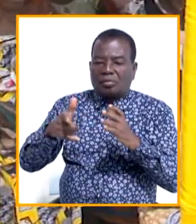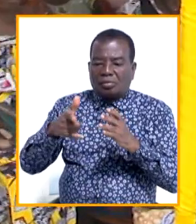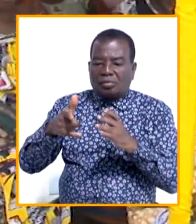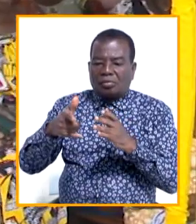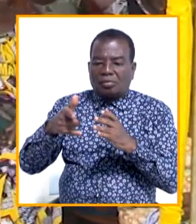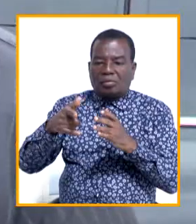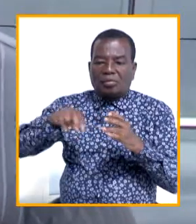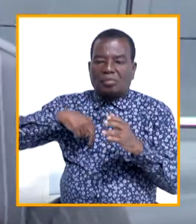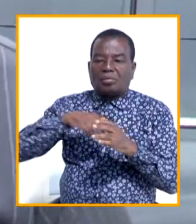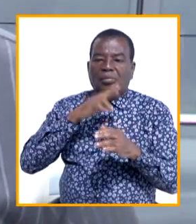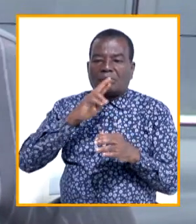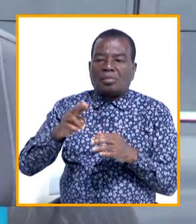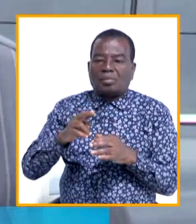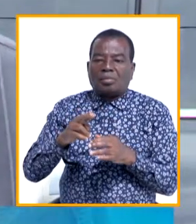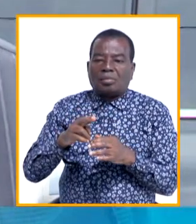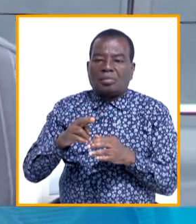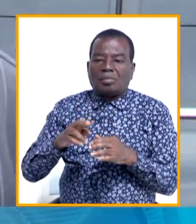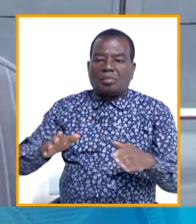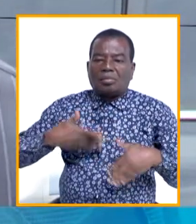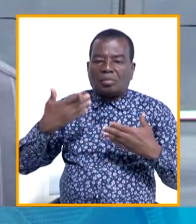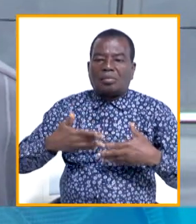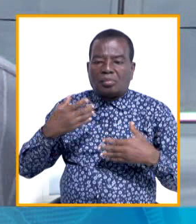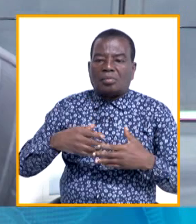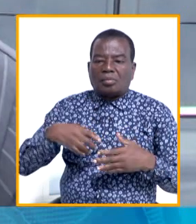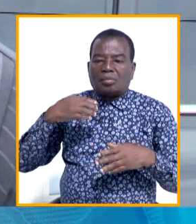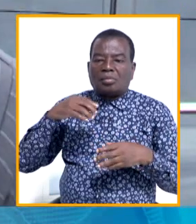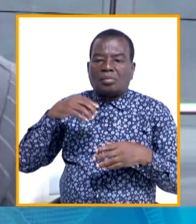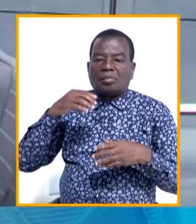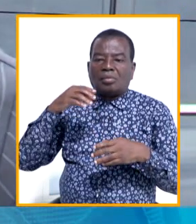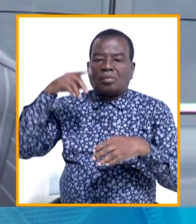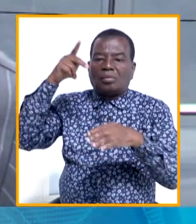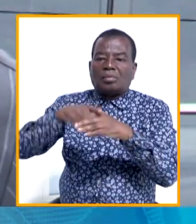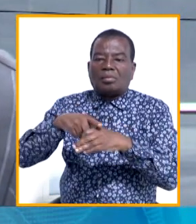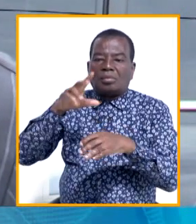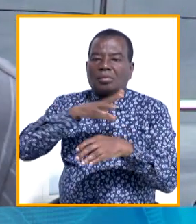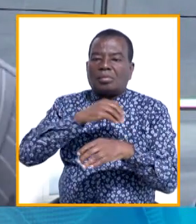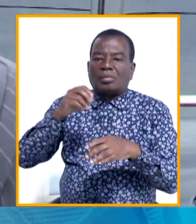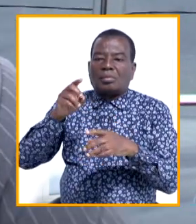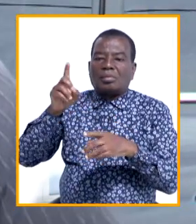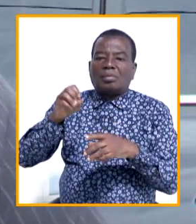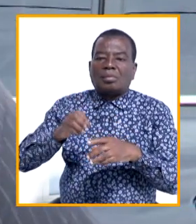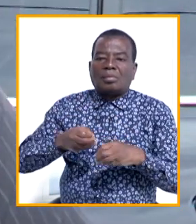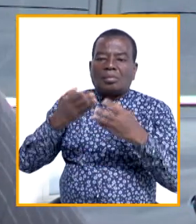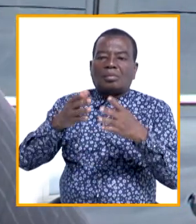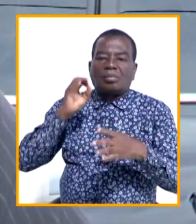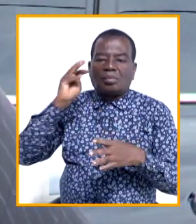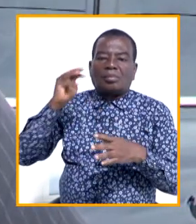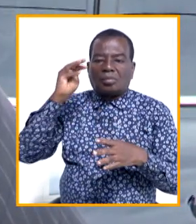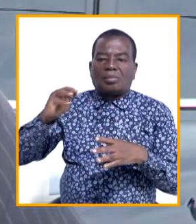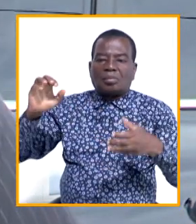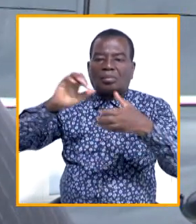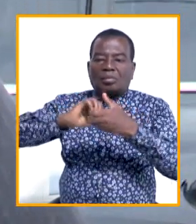culturel nous sommes heureux d'y participer et de prener le message de la